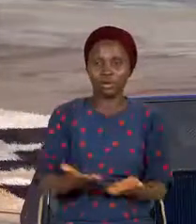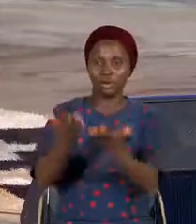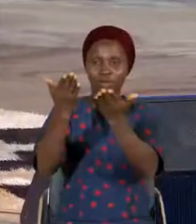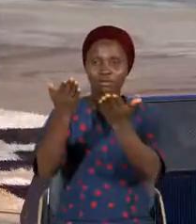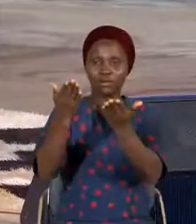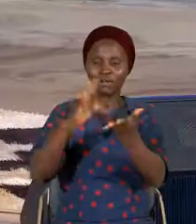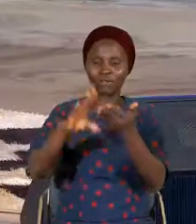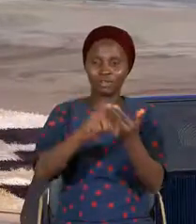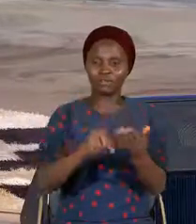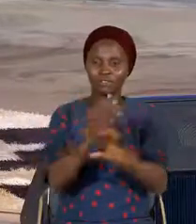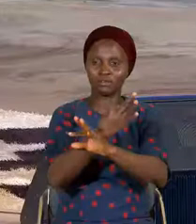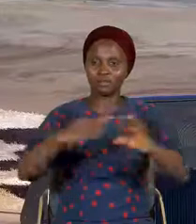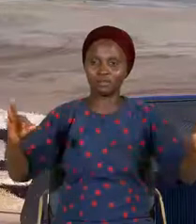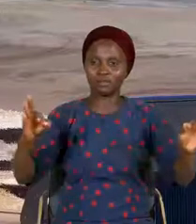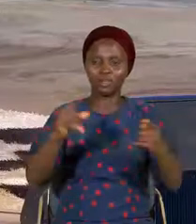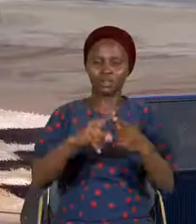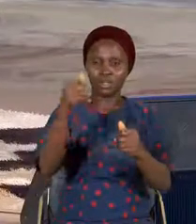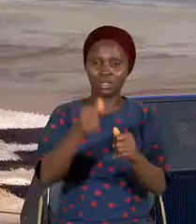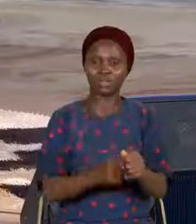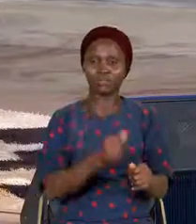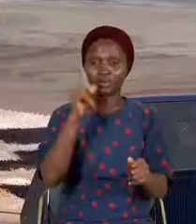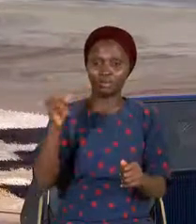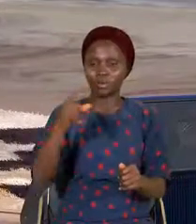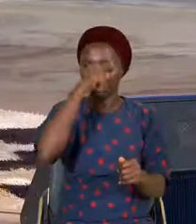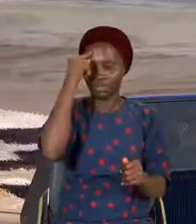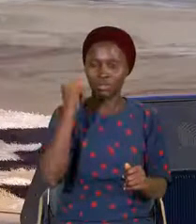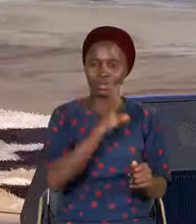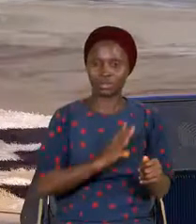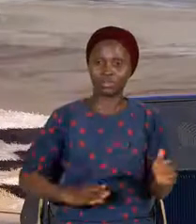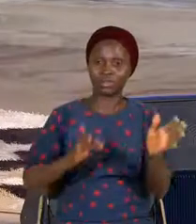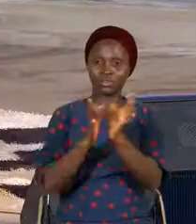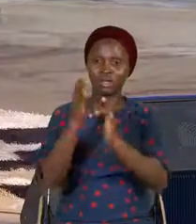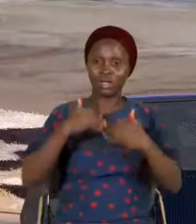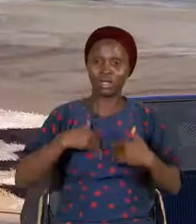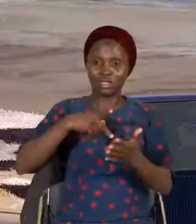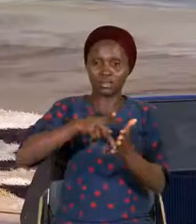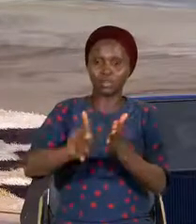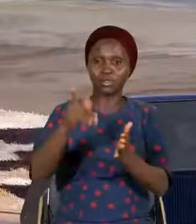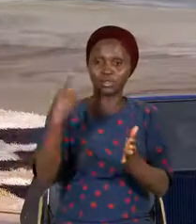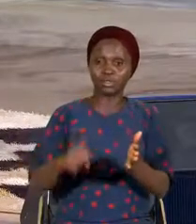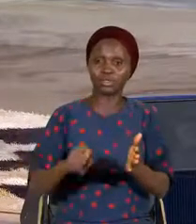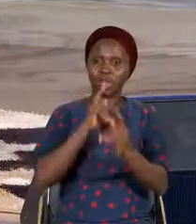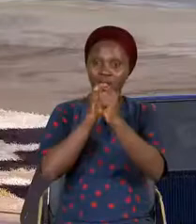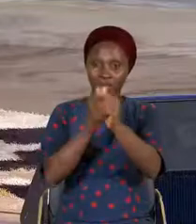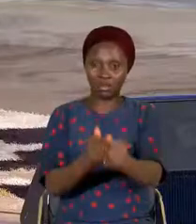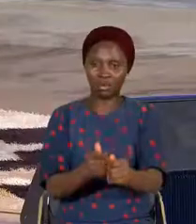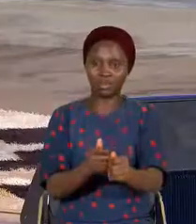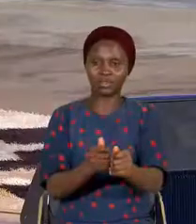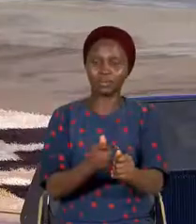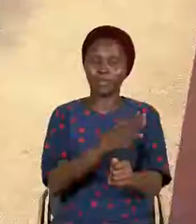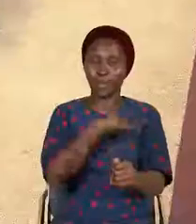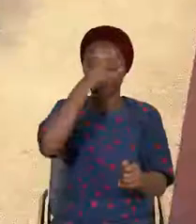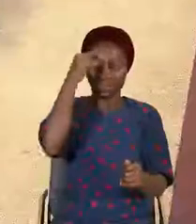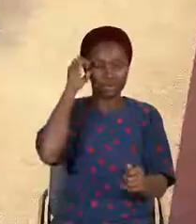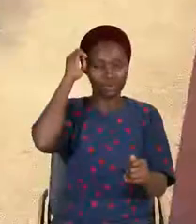donné de manière gratuite le pardon à tout le monde. Pourquoi? Parce que Christ a payé le prix. Et parce